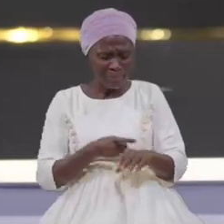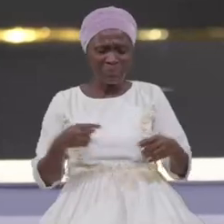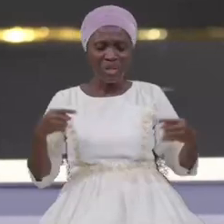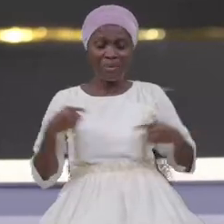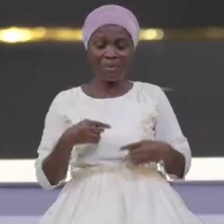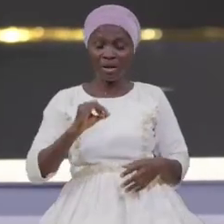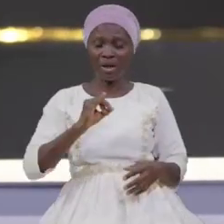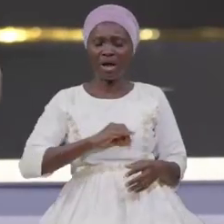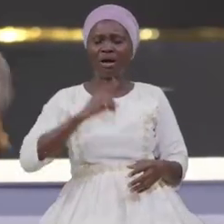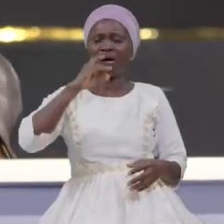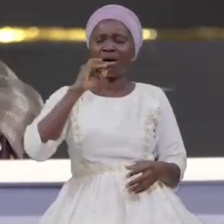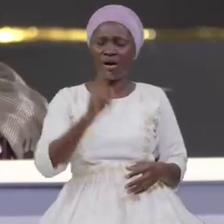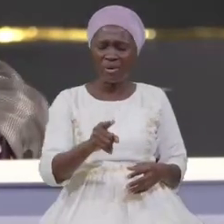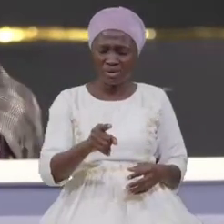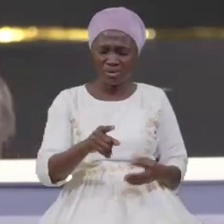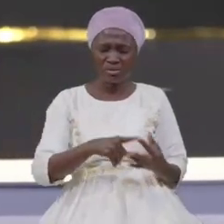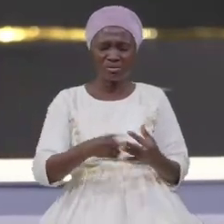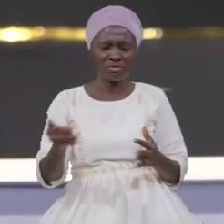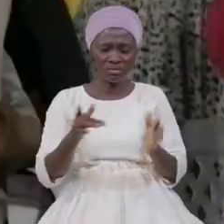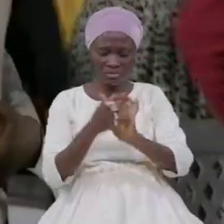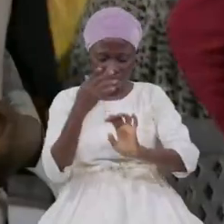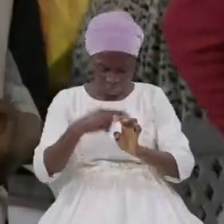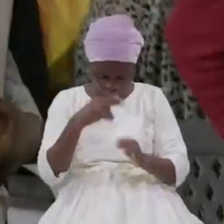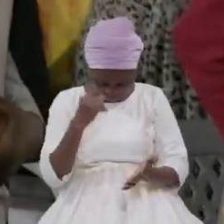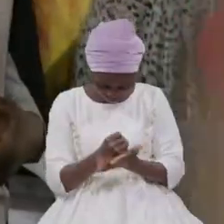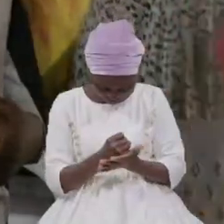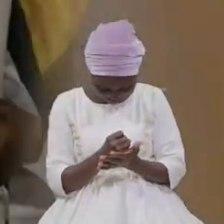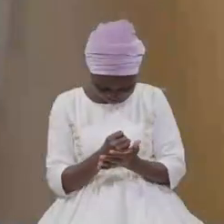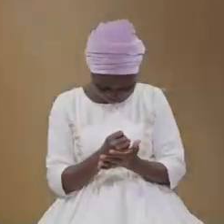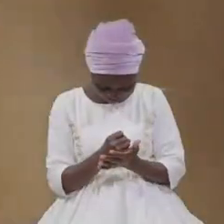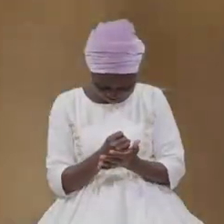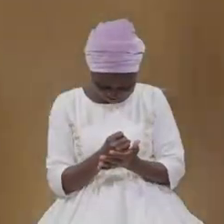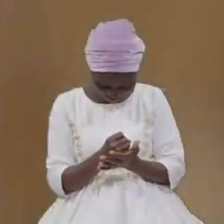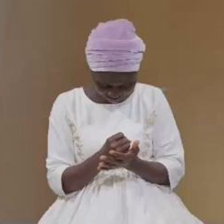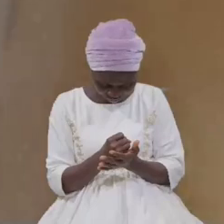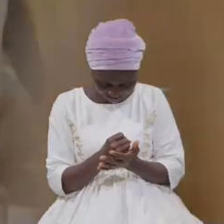commande, sortez au nom de Jésus.